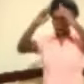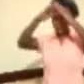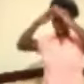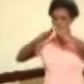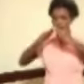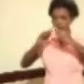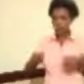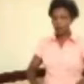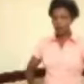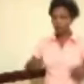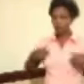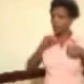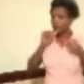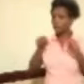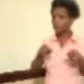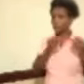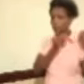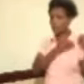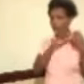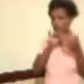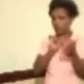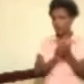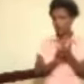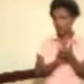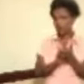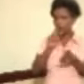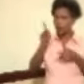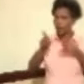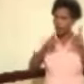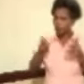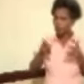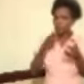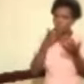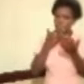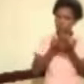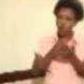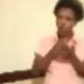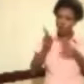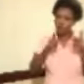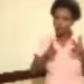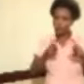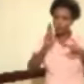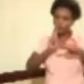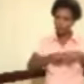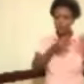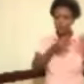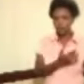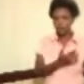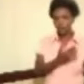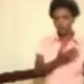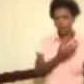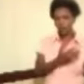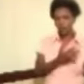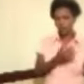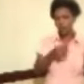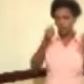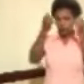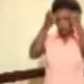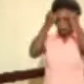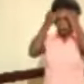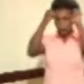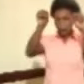qui inacceptable. Donc, faut me dire que peuple ça a son bon peuple parce que yoshi t'attend. Nous-mêmes, nous dit que nous avons un plan pour eux, nous